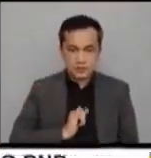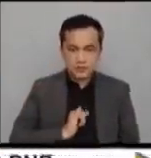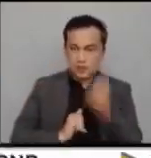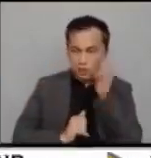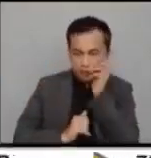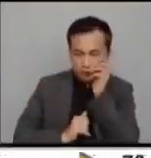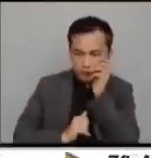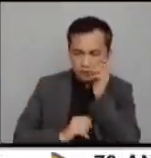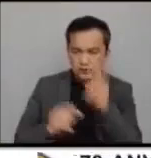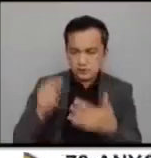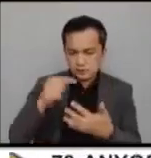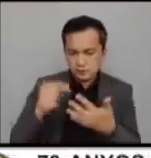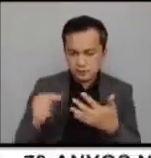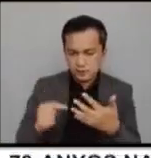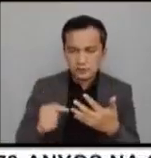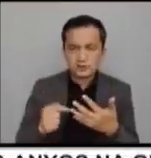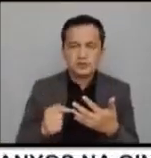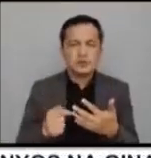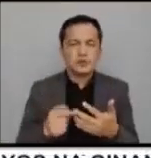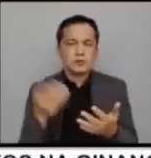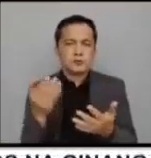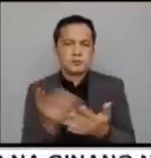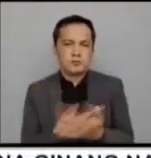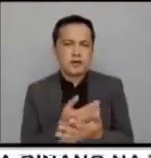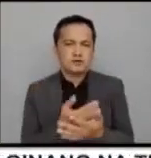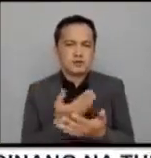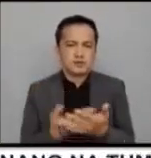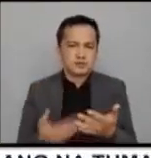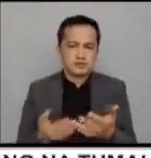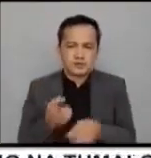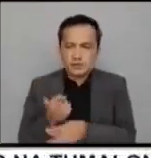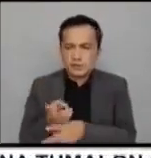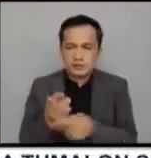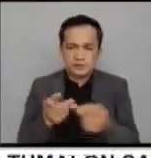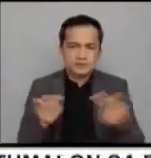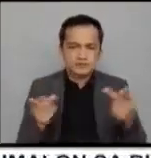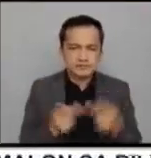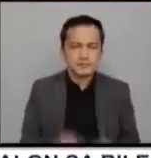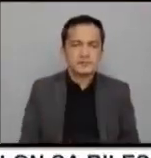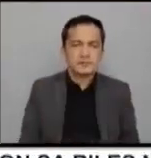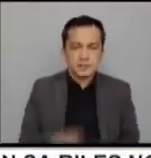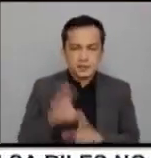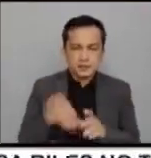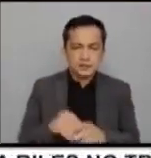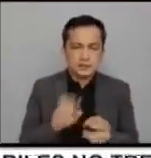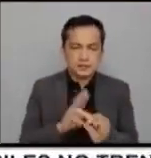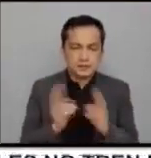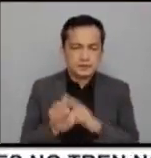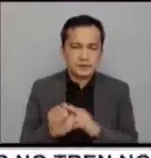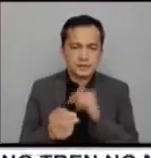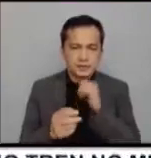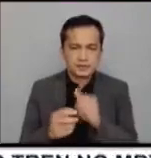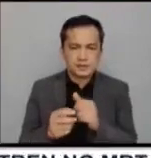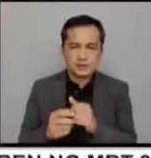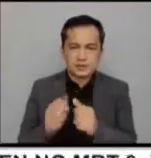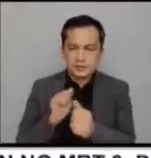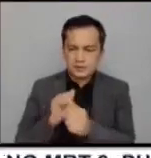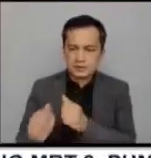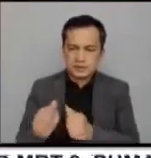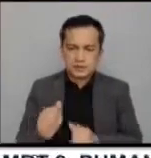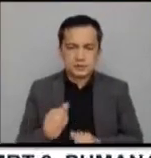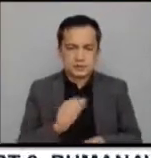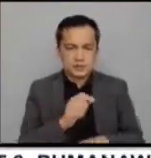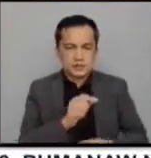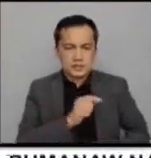makabagong kagamitan para bantayan ang kanilang pasilidad. Kasama rin anya sa reforma ang hindi na pagdaan ng mga duty guards sa kanilang mga locker